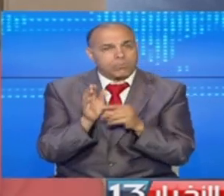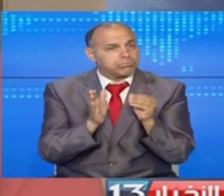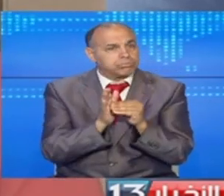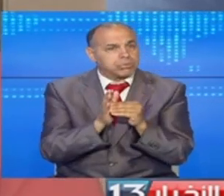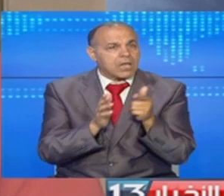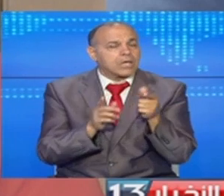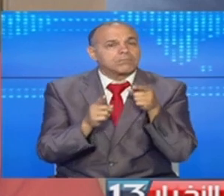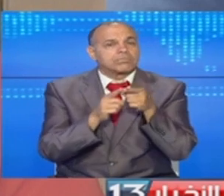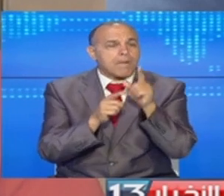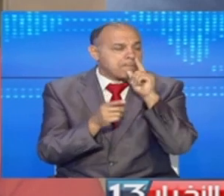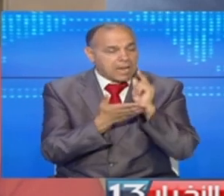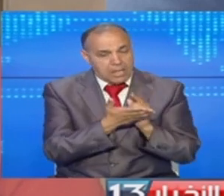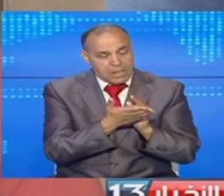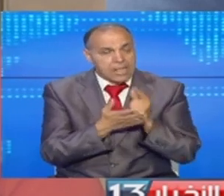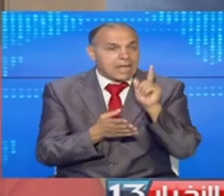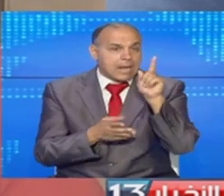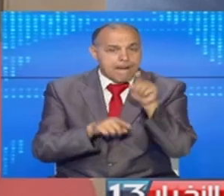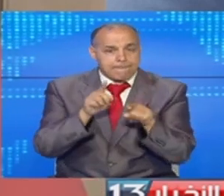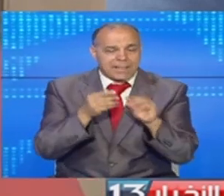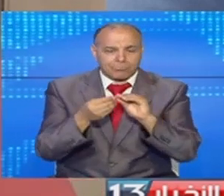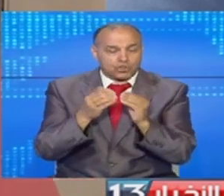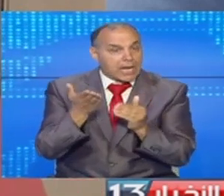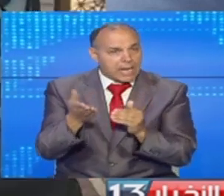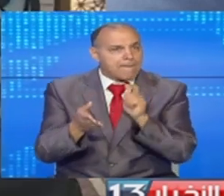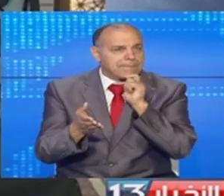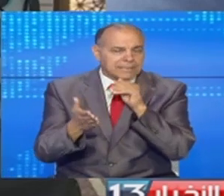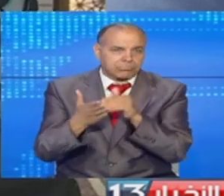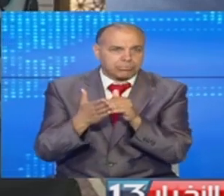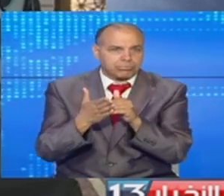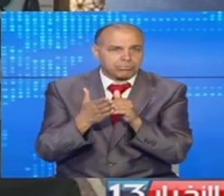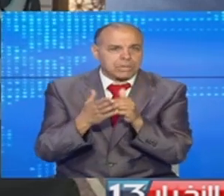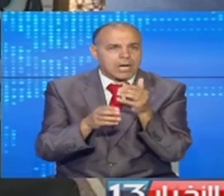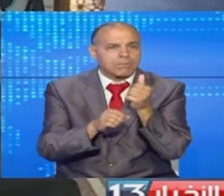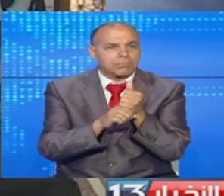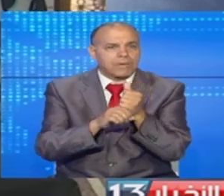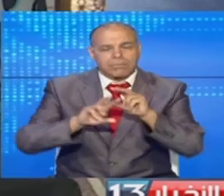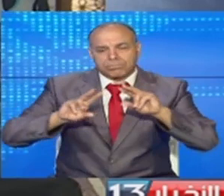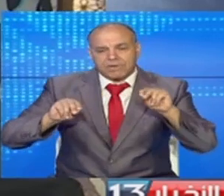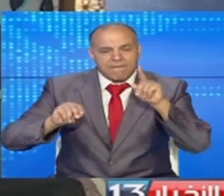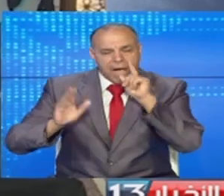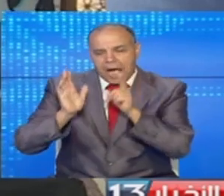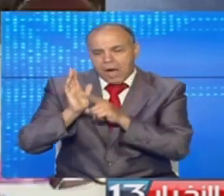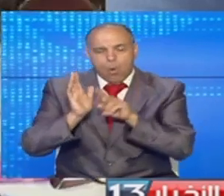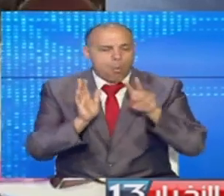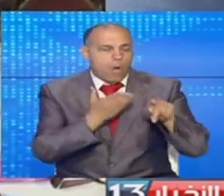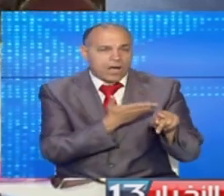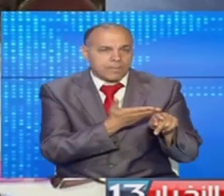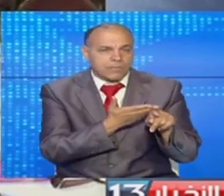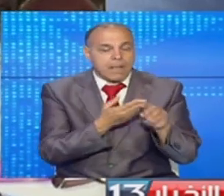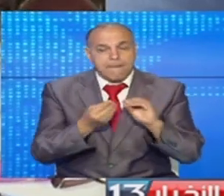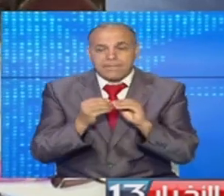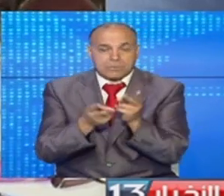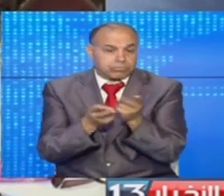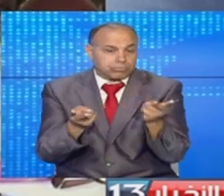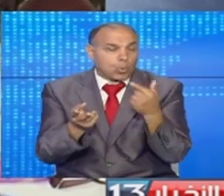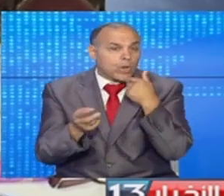والمؤسساتي لفائدة المرأة، إلا أن بعض الإشكاليات ما زالت تحول دون تحقيق التوازن بين القانون والواقع، إشكاليات